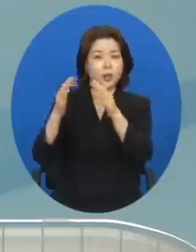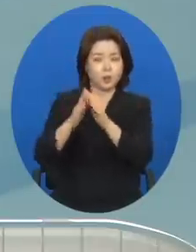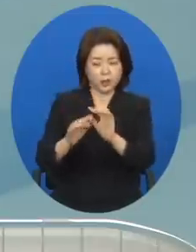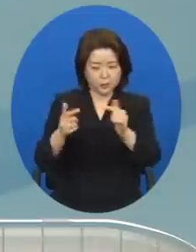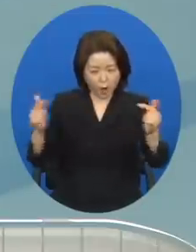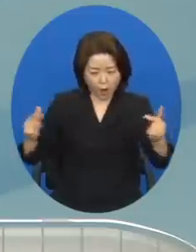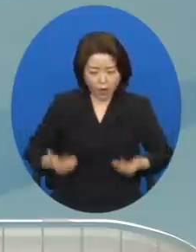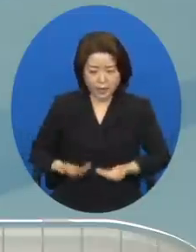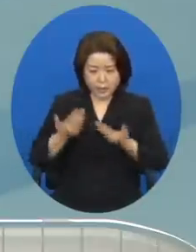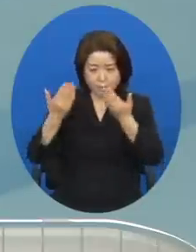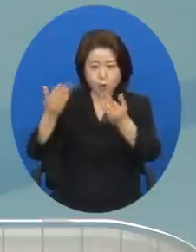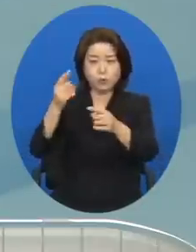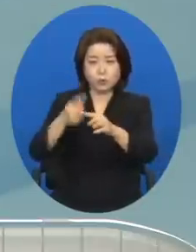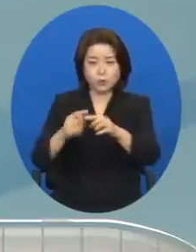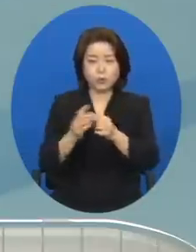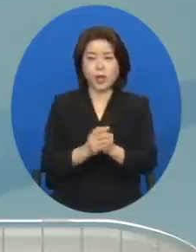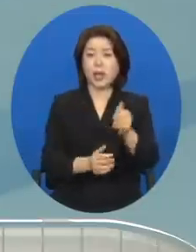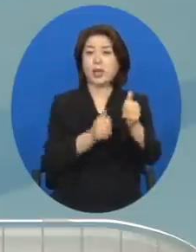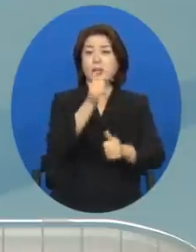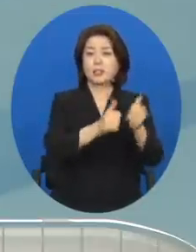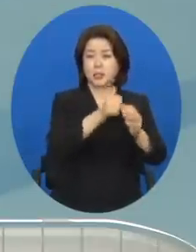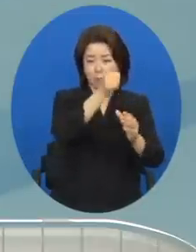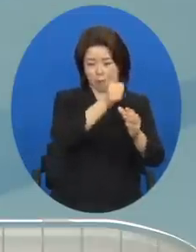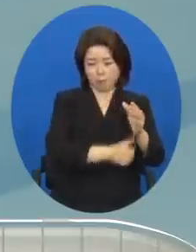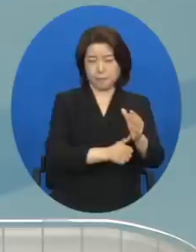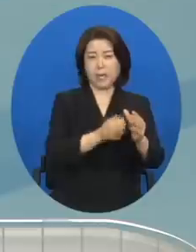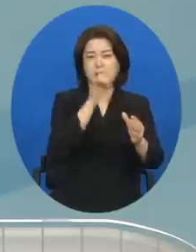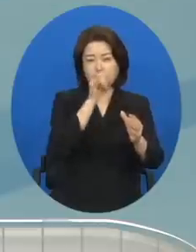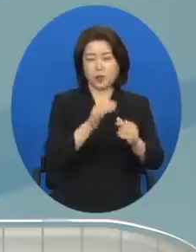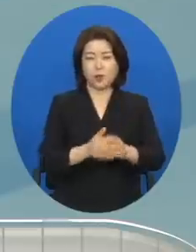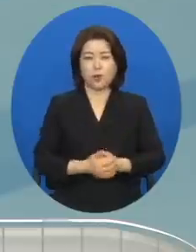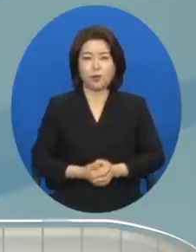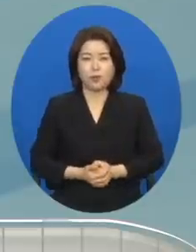가지 봉사를 하다가 시험이 들 때가 있습니다.